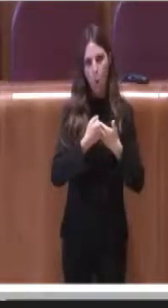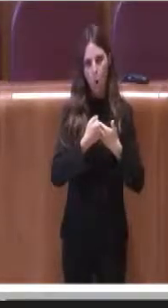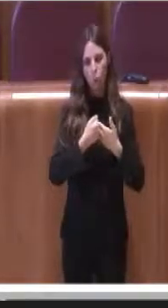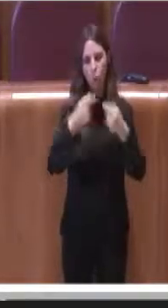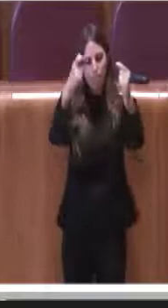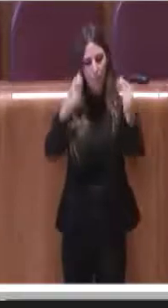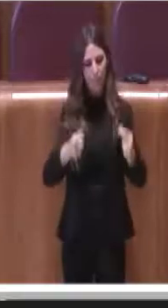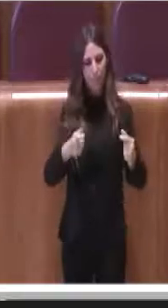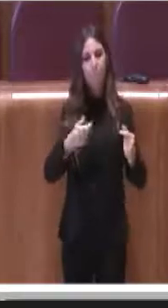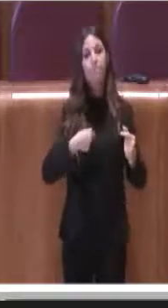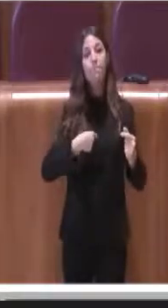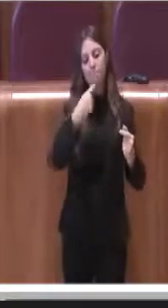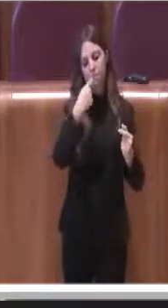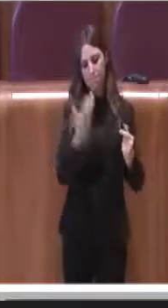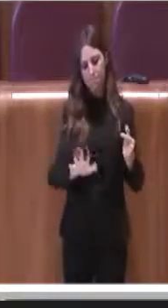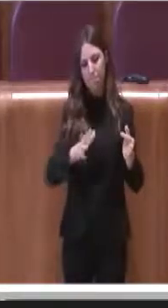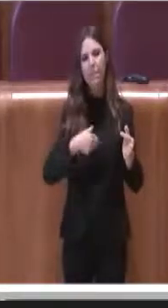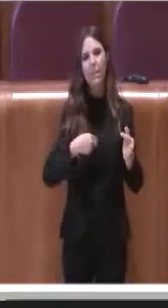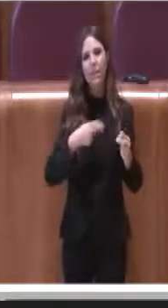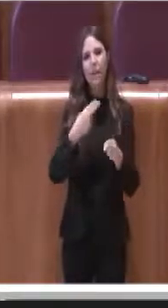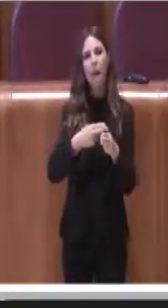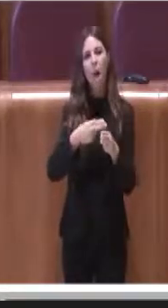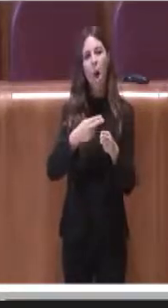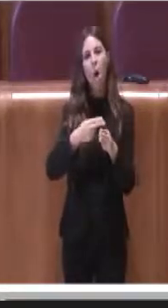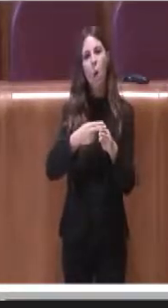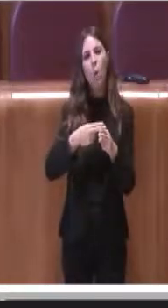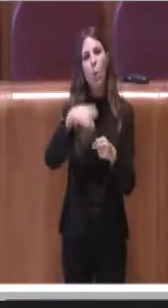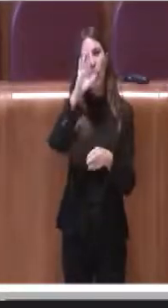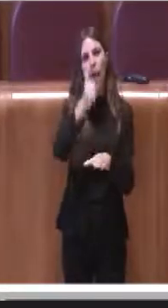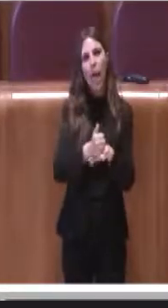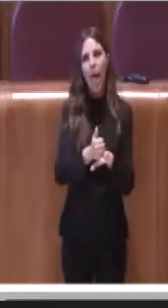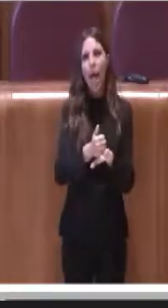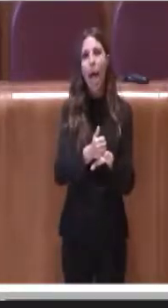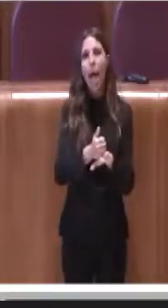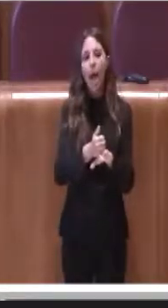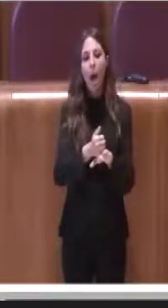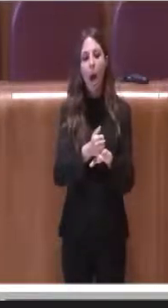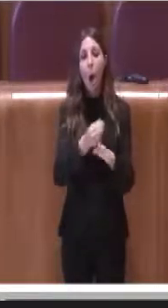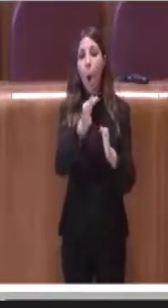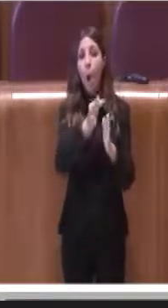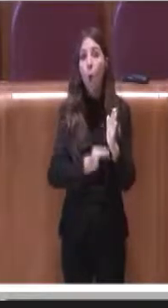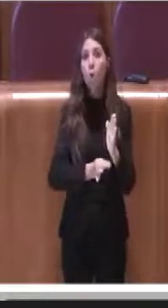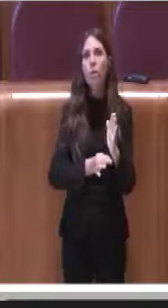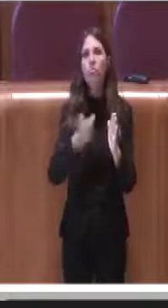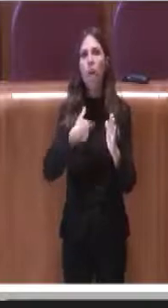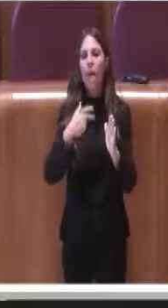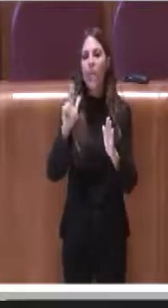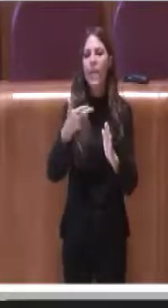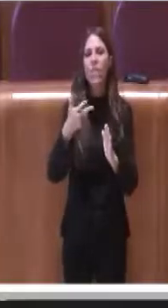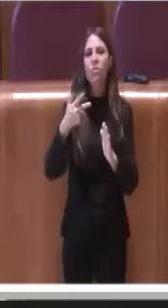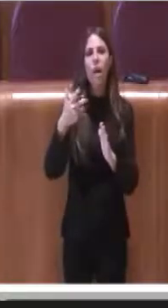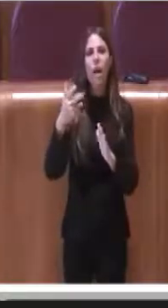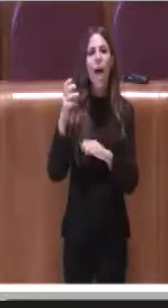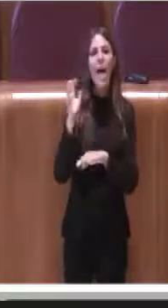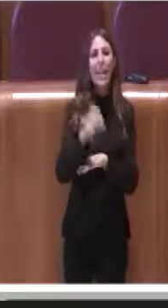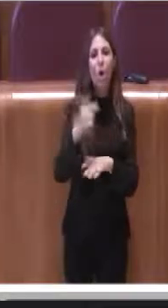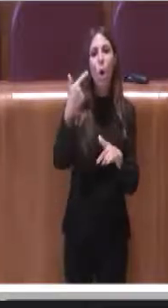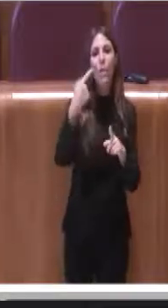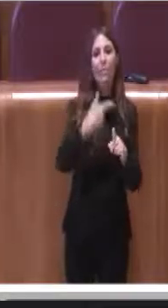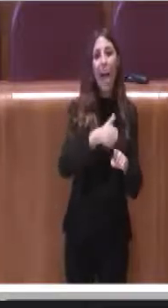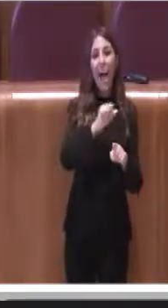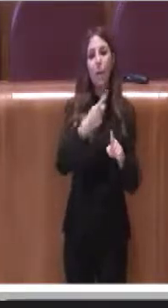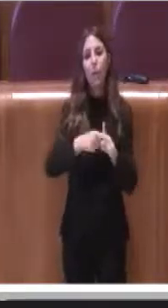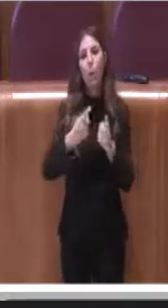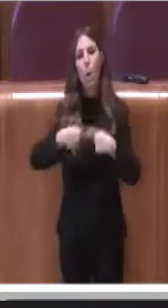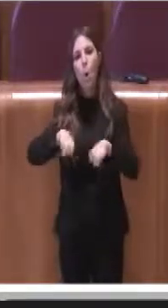questo, Roma Capitale subisce immediatamente, pochi giorni dopo l'emissione dell'ordinanza, 13 ricorsi feroci sia al TAR che al Consiglio